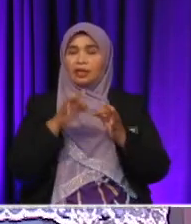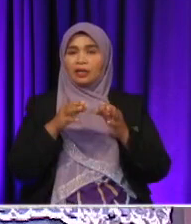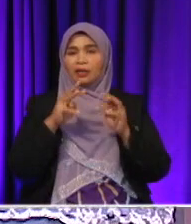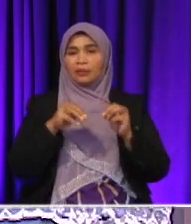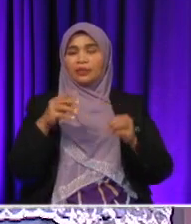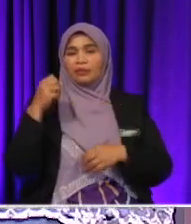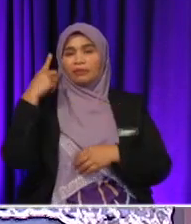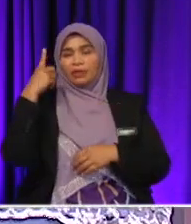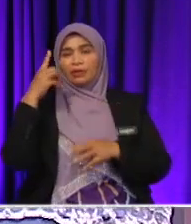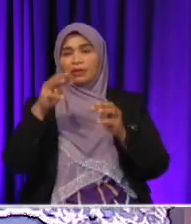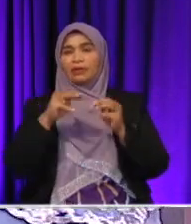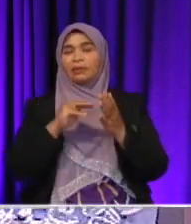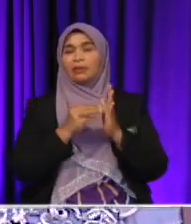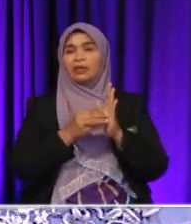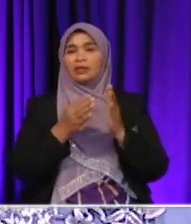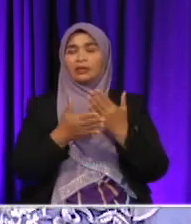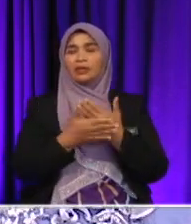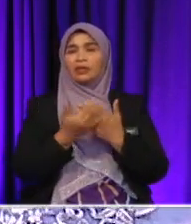masuk aja sebenarnya